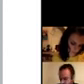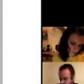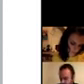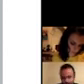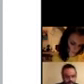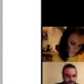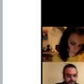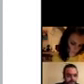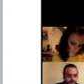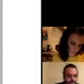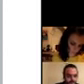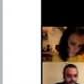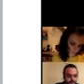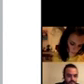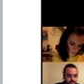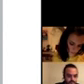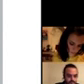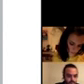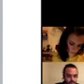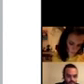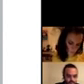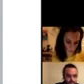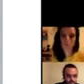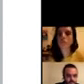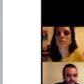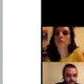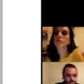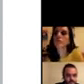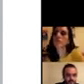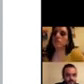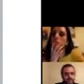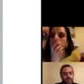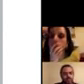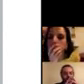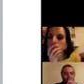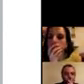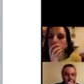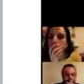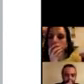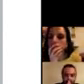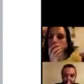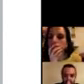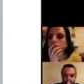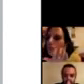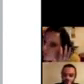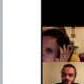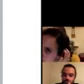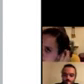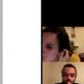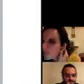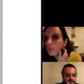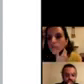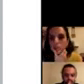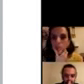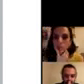Onları inceleyebileceksiniz zaten paylaşıldığında. Benzer şekilde en çok yeşil alan işaretlenen